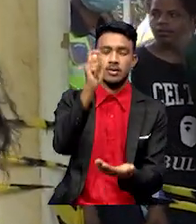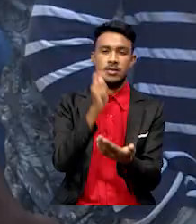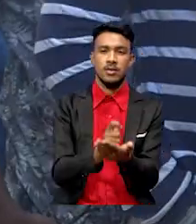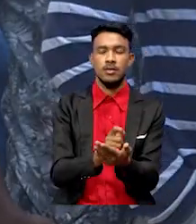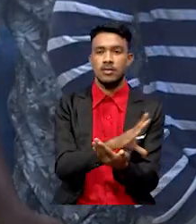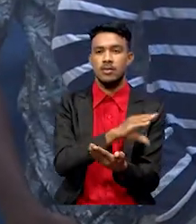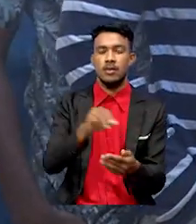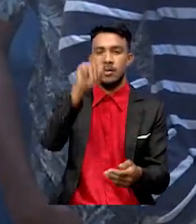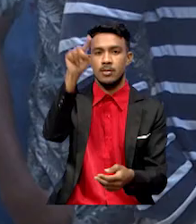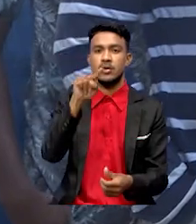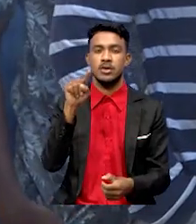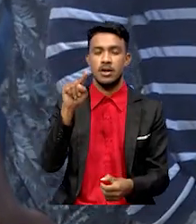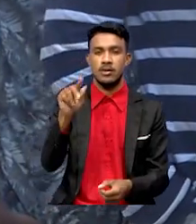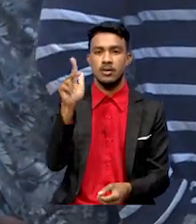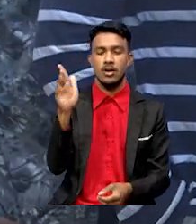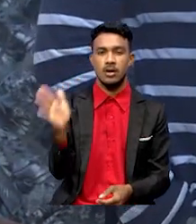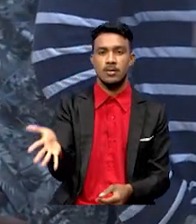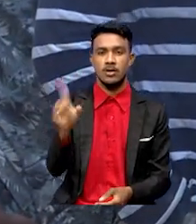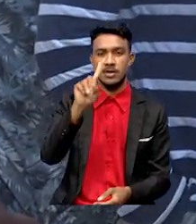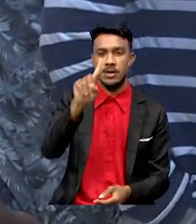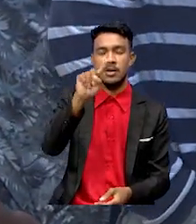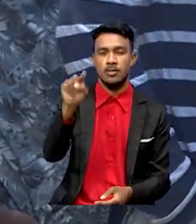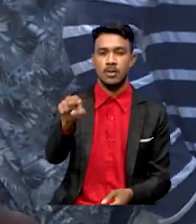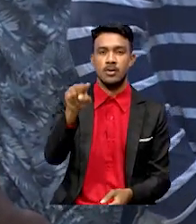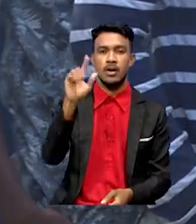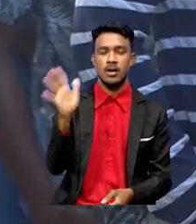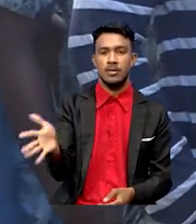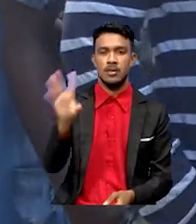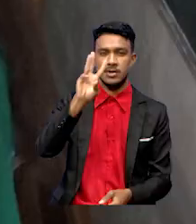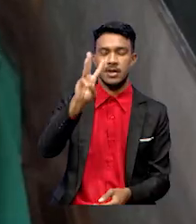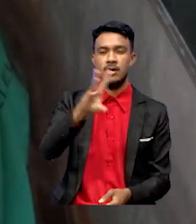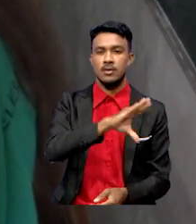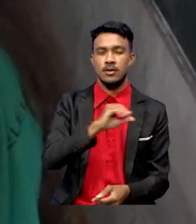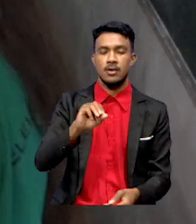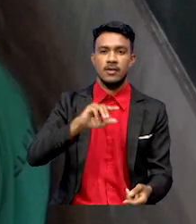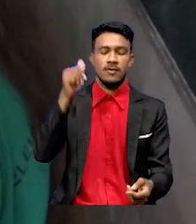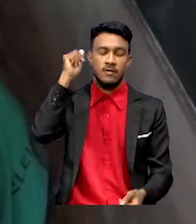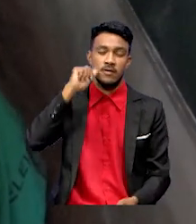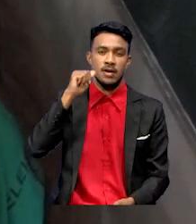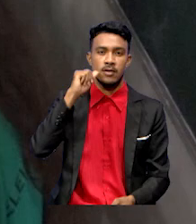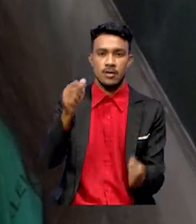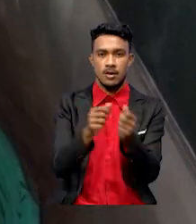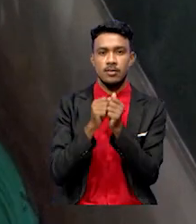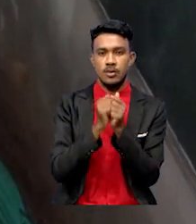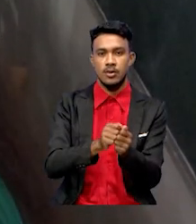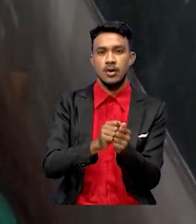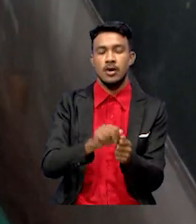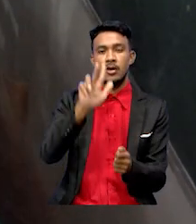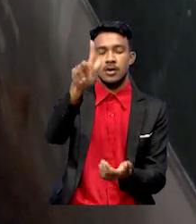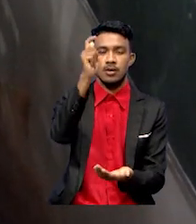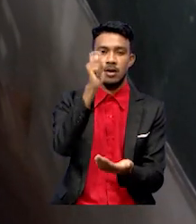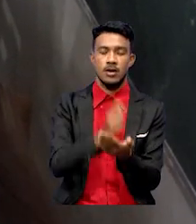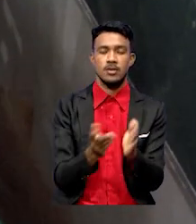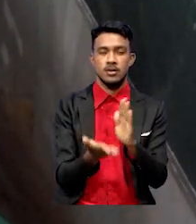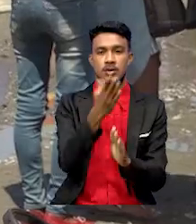ho persentu lima nulu resing ida pontu lima nulu resing neng enkuantu veto hamutu kriung atus tolu resing